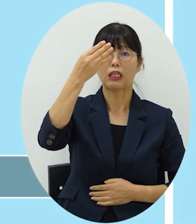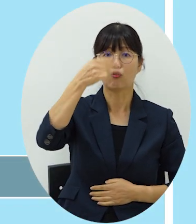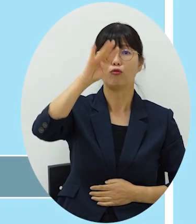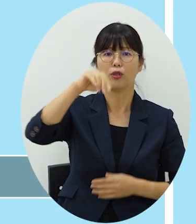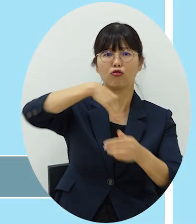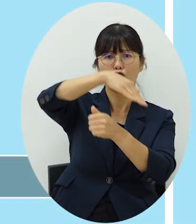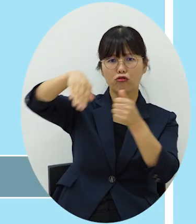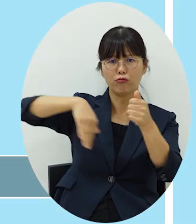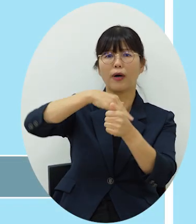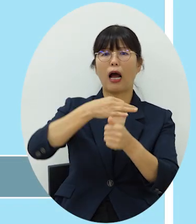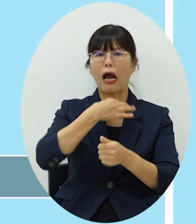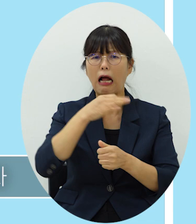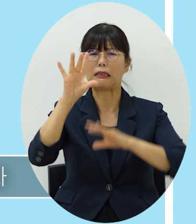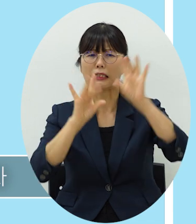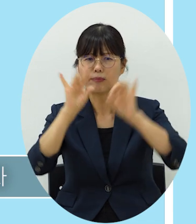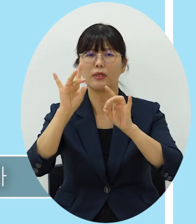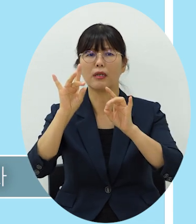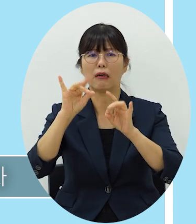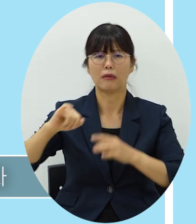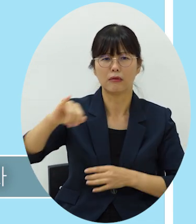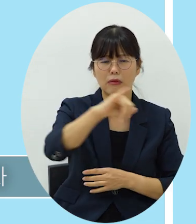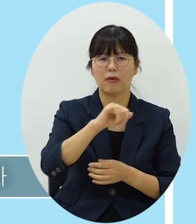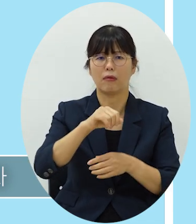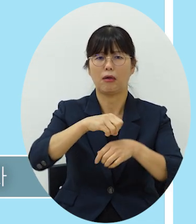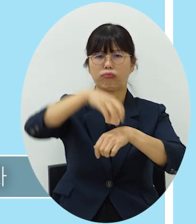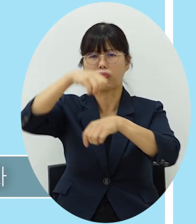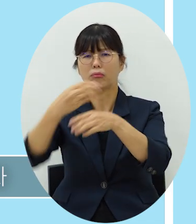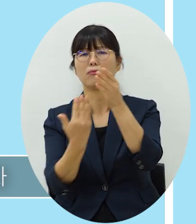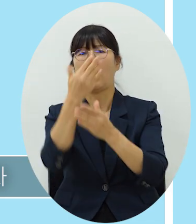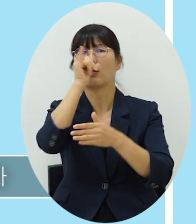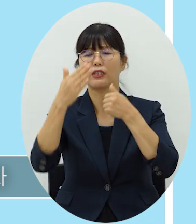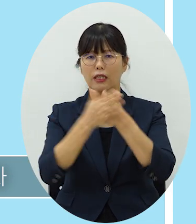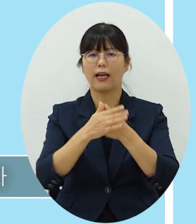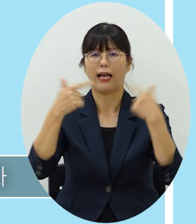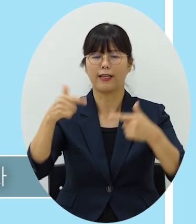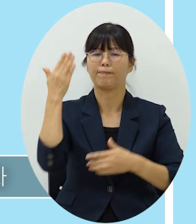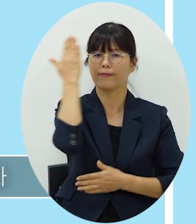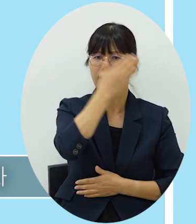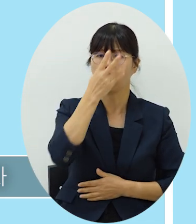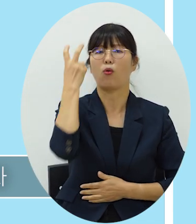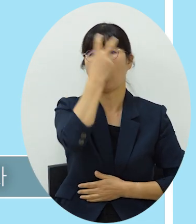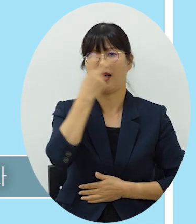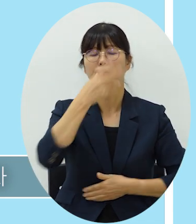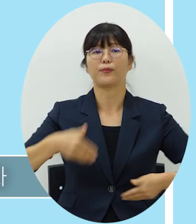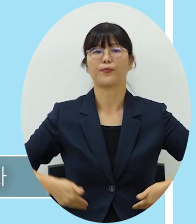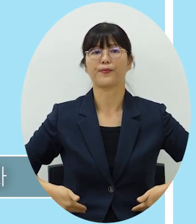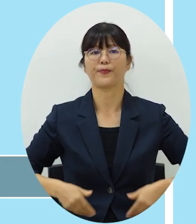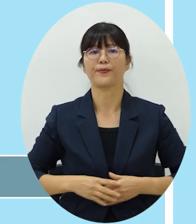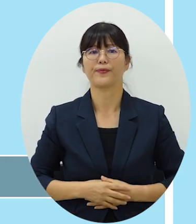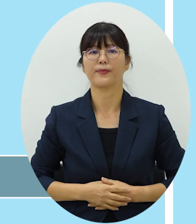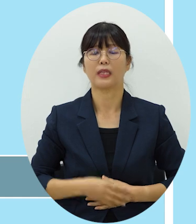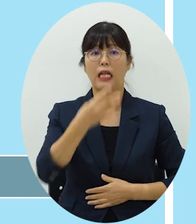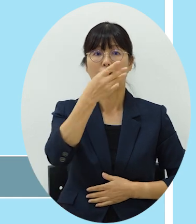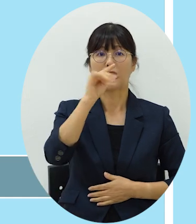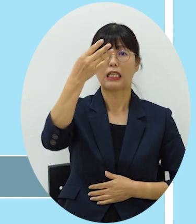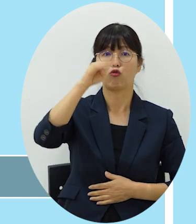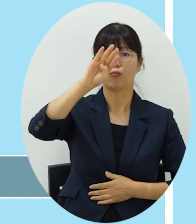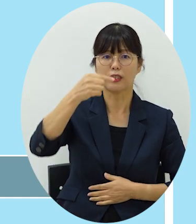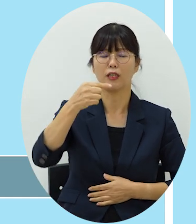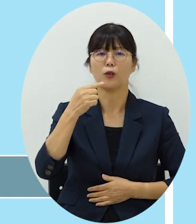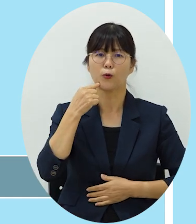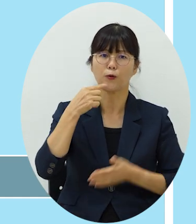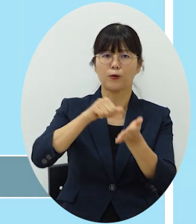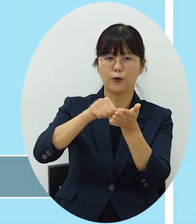주변에 흘러나온 가래나 침은 세균 번식과 염증을 유발할 수 있으니 깨끗하게 관리해야 합니다. T튜브 소독을